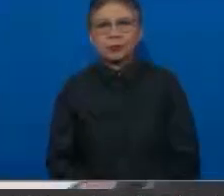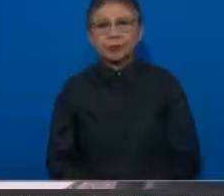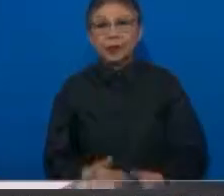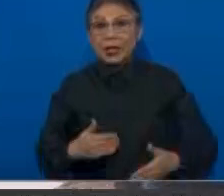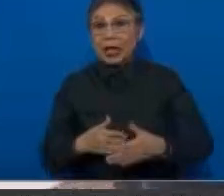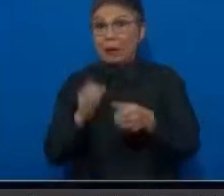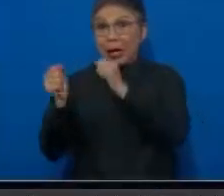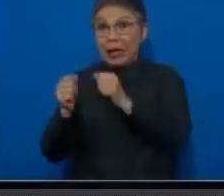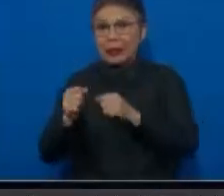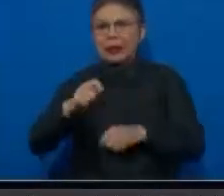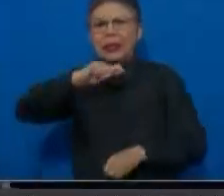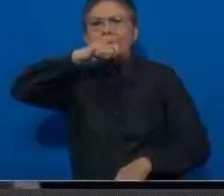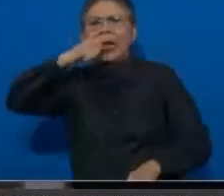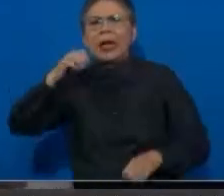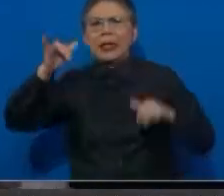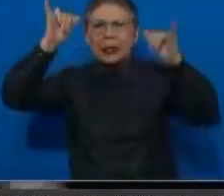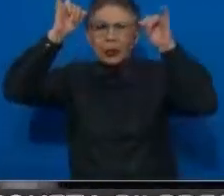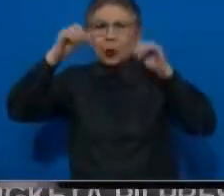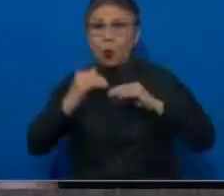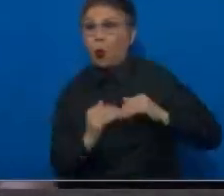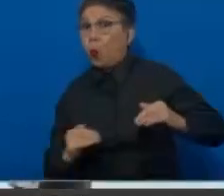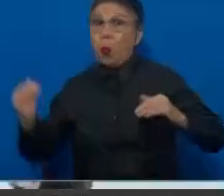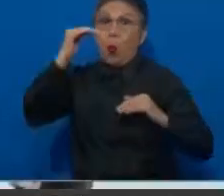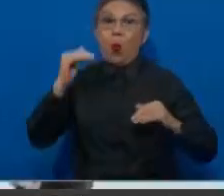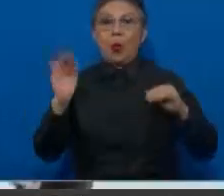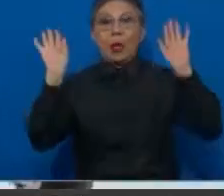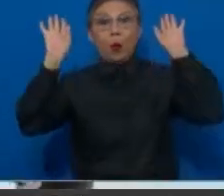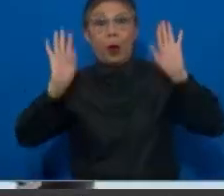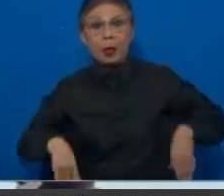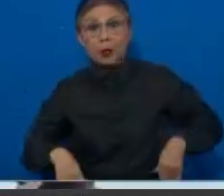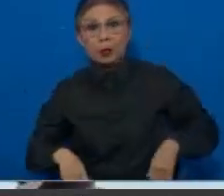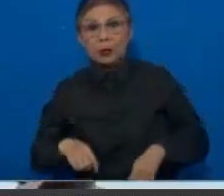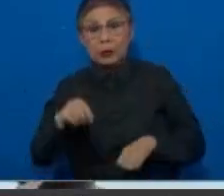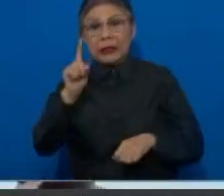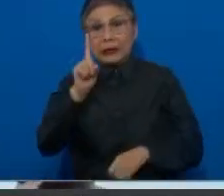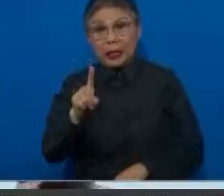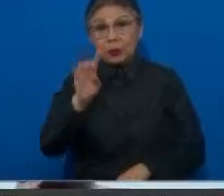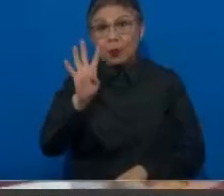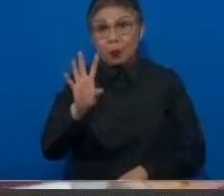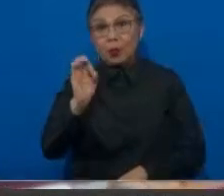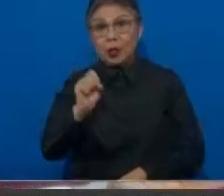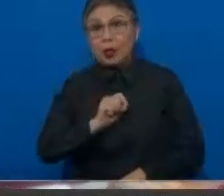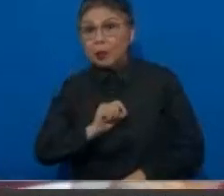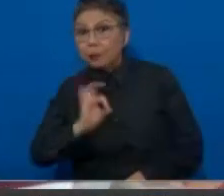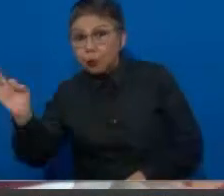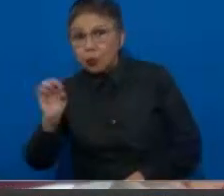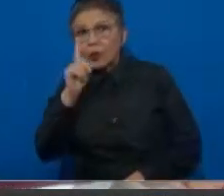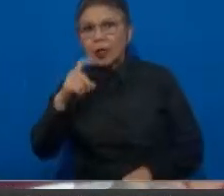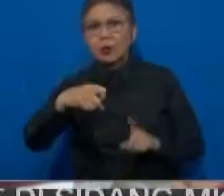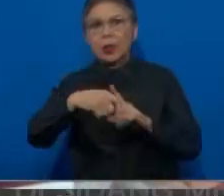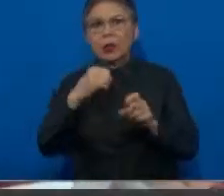Mendekati Lebaran, harga daging terus meroket. Di Kabupaten Bogor, harga daging sapi sudah tembus Rp140.000 per kilogram.